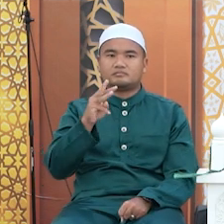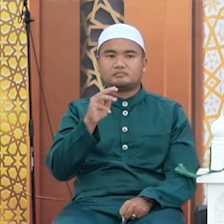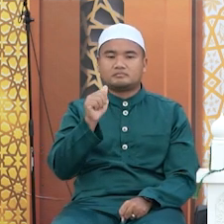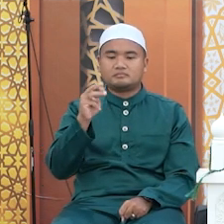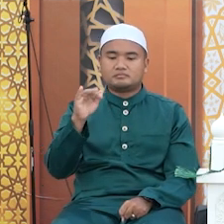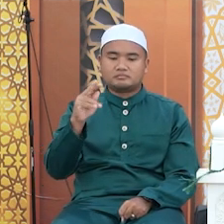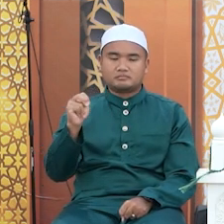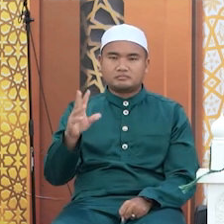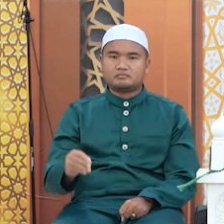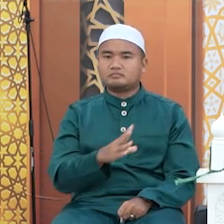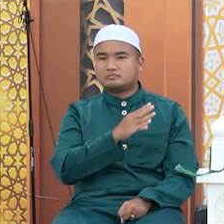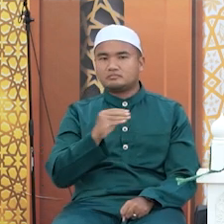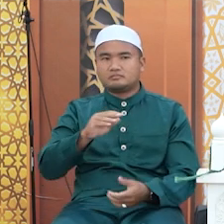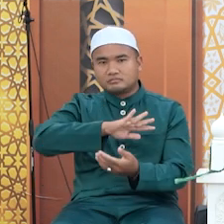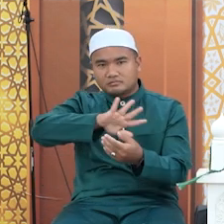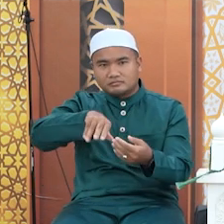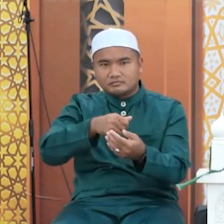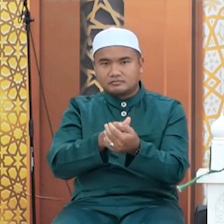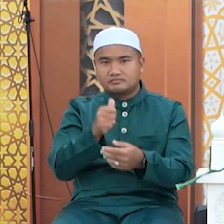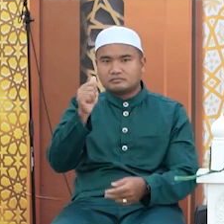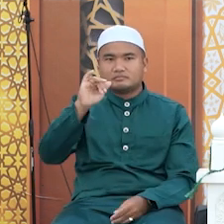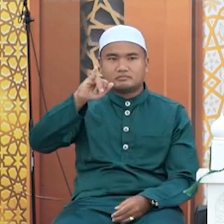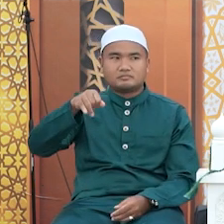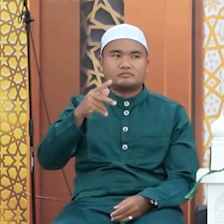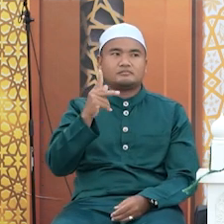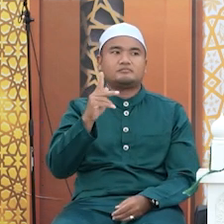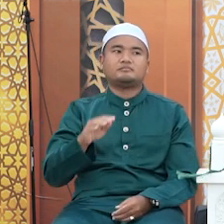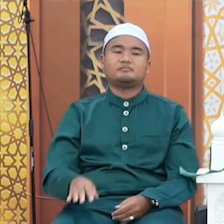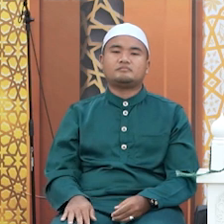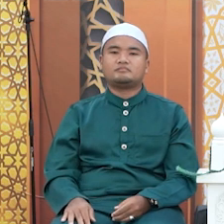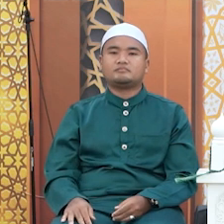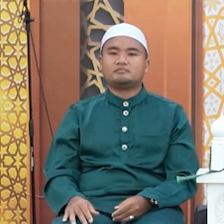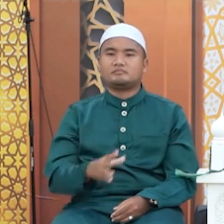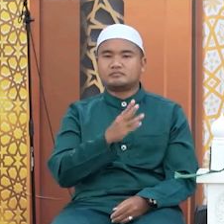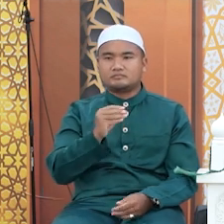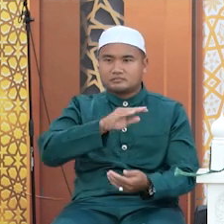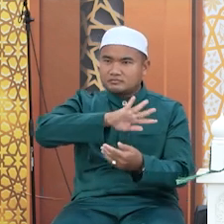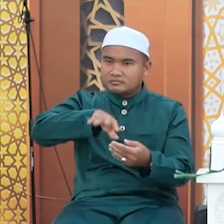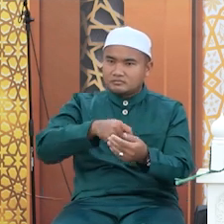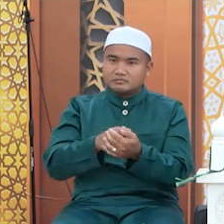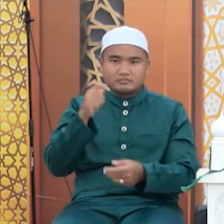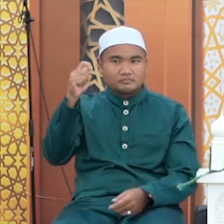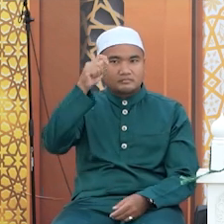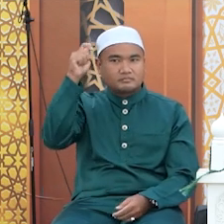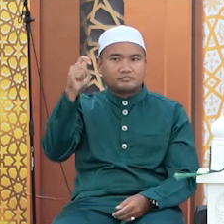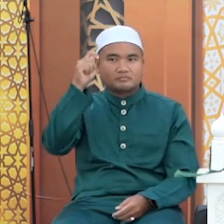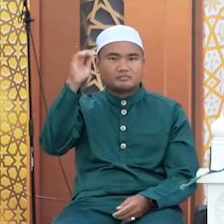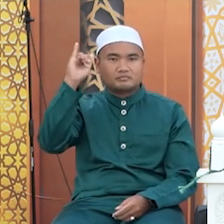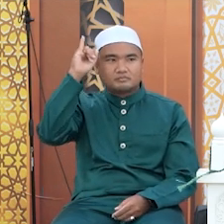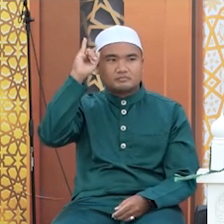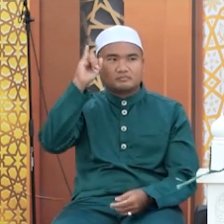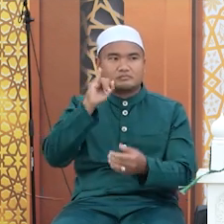kuasanya, ashabul fadilah, tutup imam, tutup guru, orang-orang besar kawasan